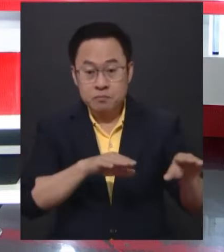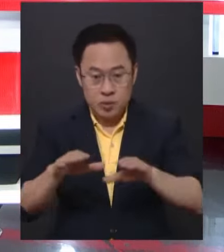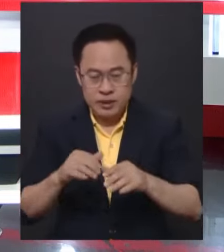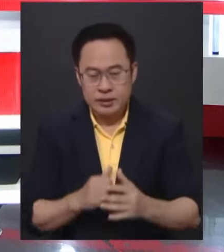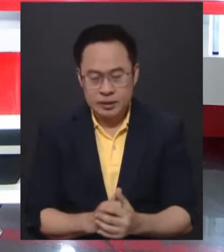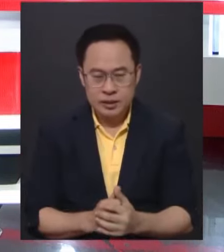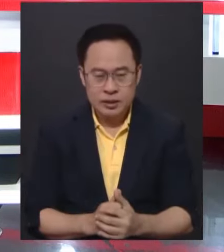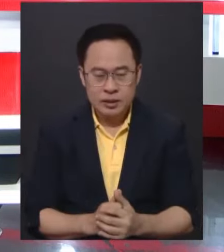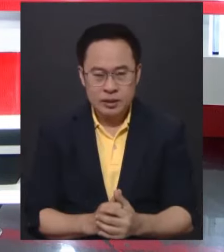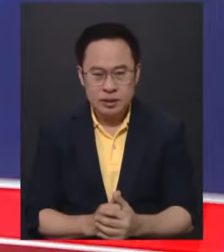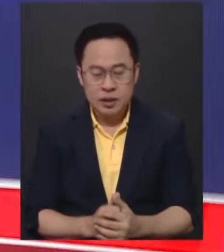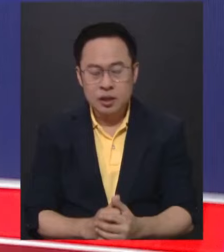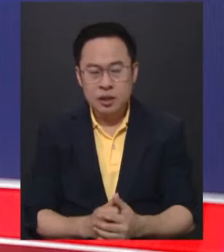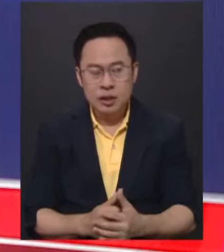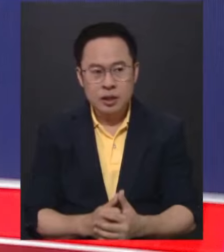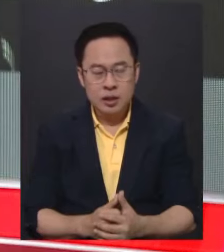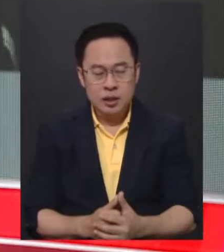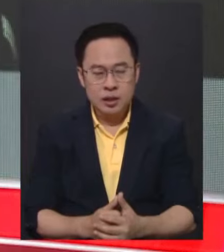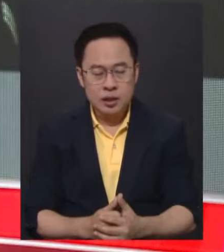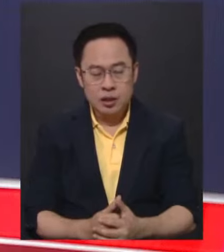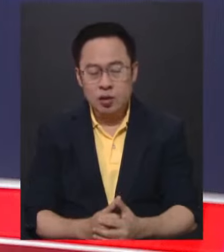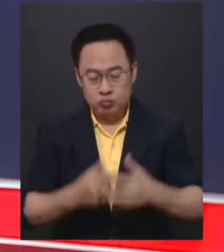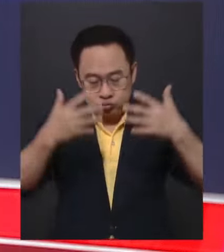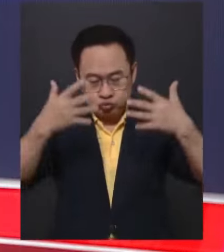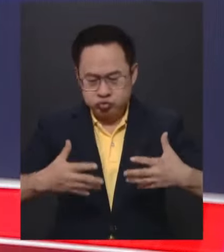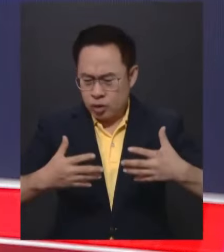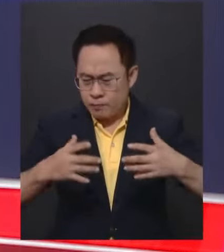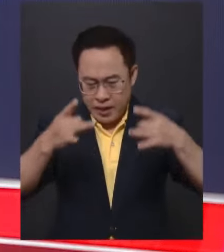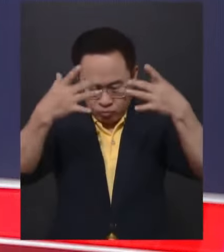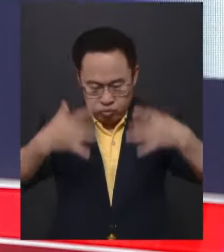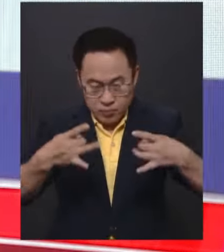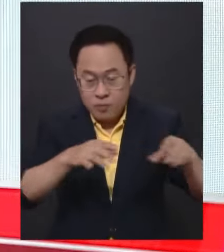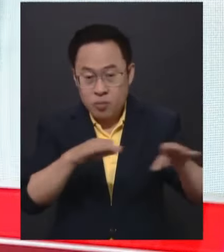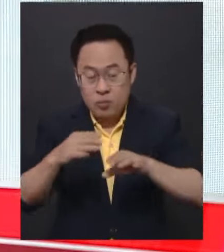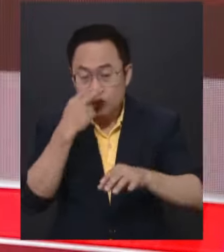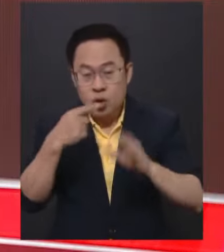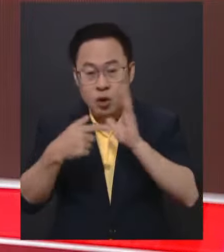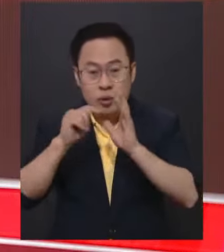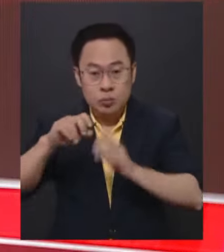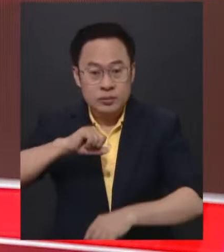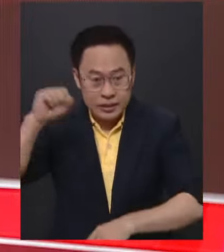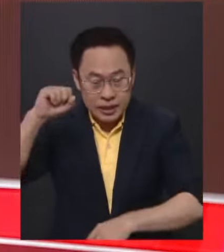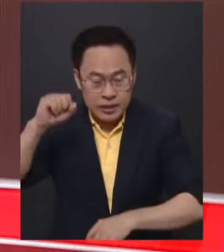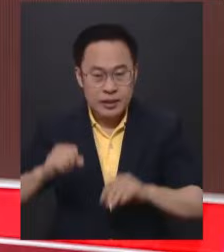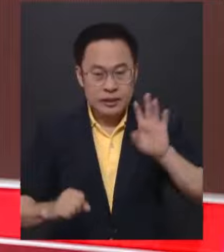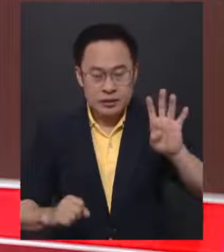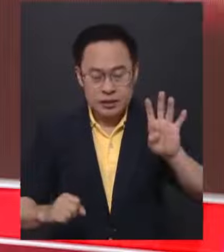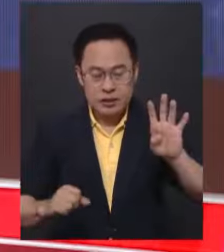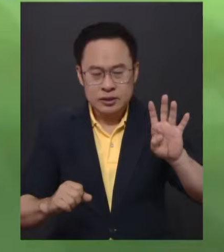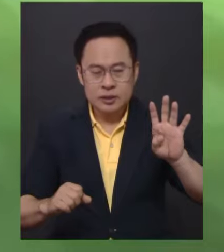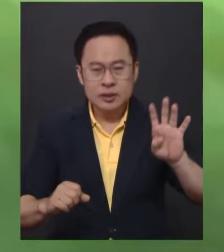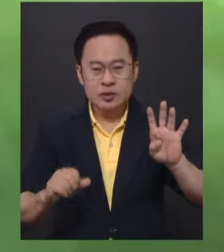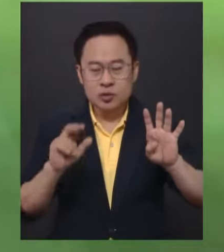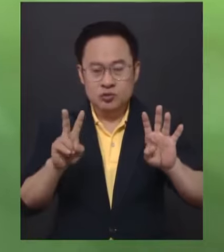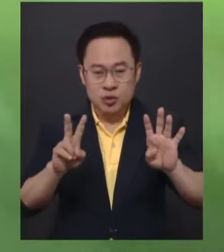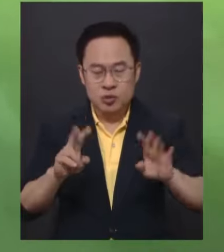ไปดูคู่แรกครับเป็นบีจีปทุมครับเปิดบ้านถล่มเอาชนะเทโรไป4-2แล้วก็พร้อมกับเปิดตัวชุดแข่งขันใหม่ด้วยครับ ชุ